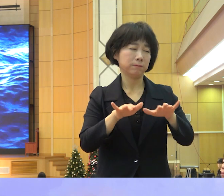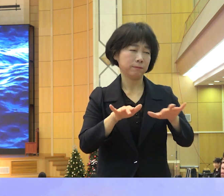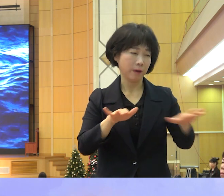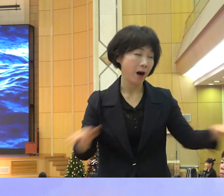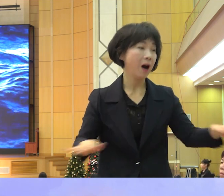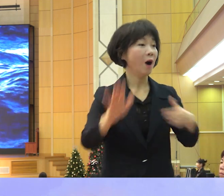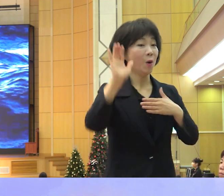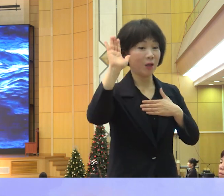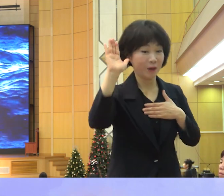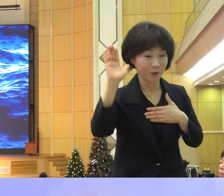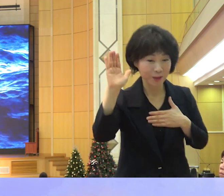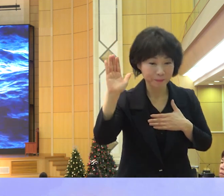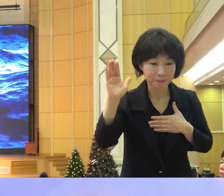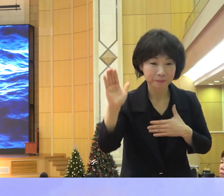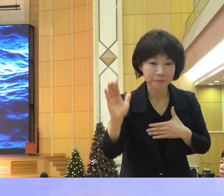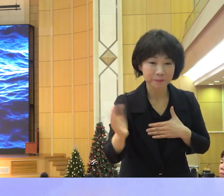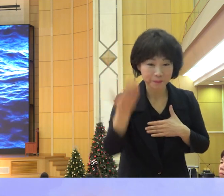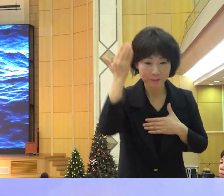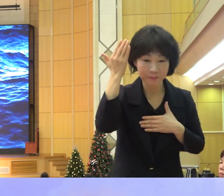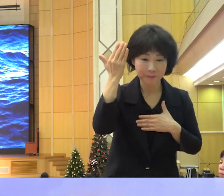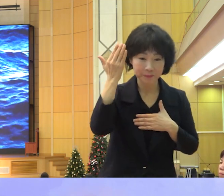잠잠하게 되도다.